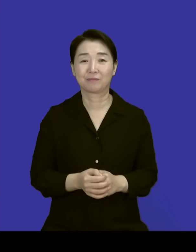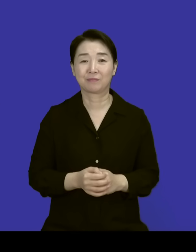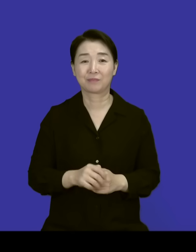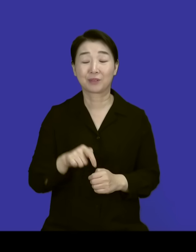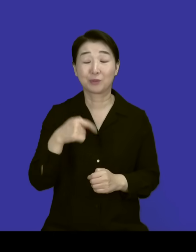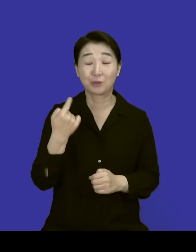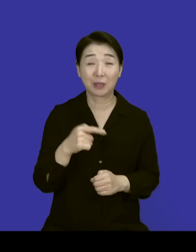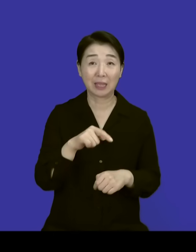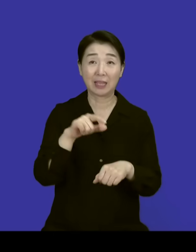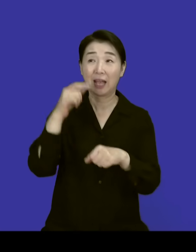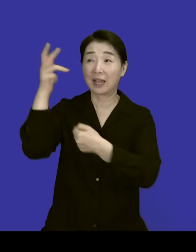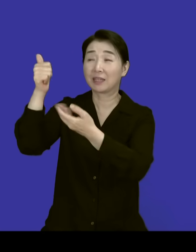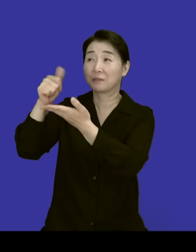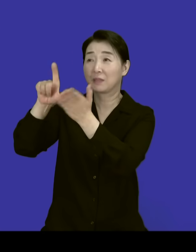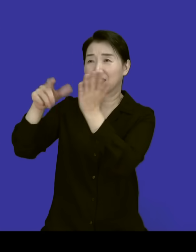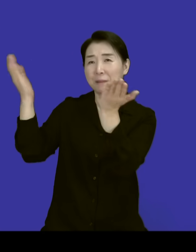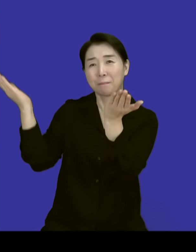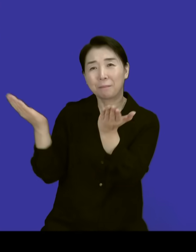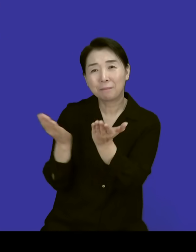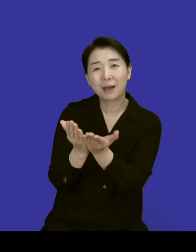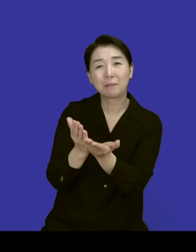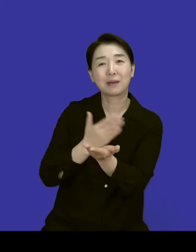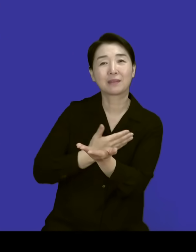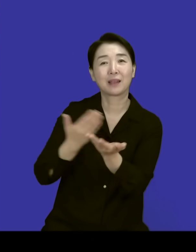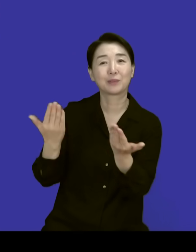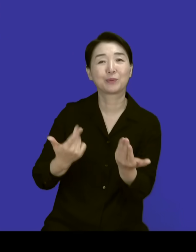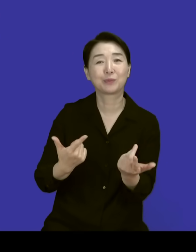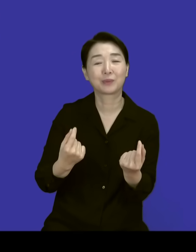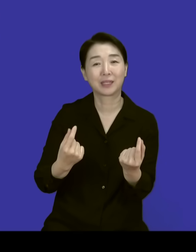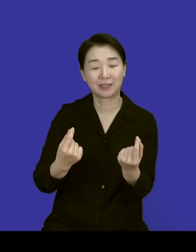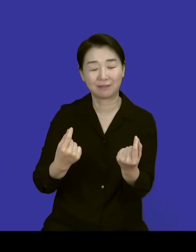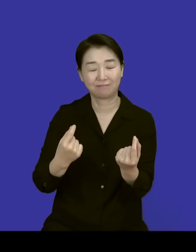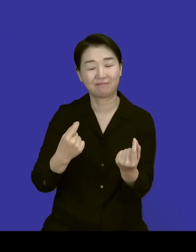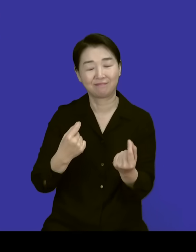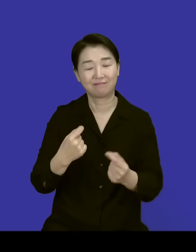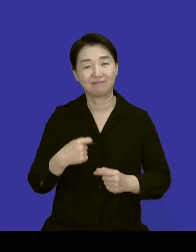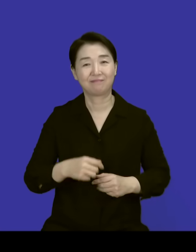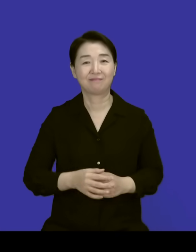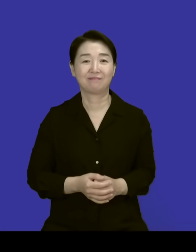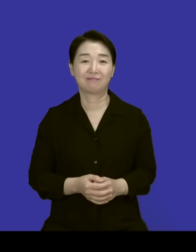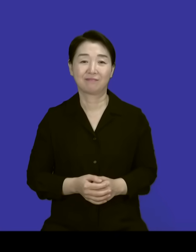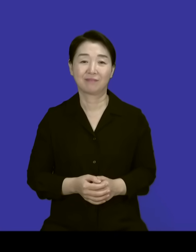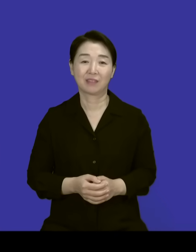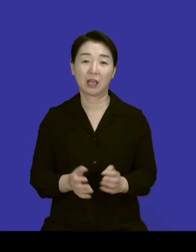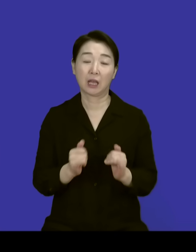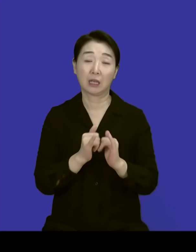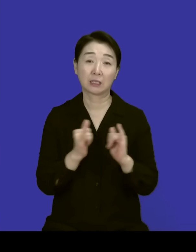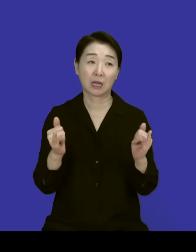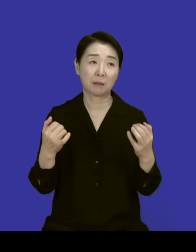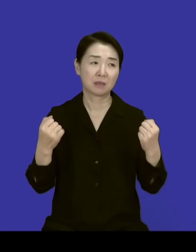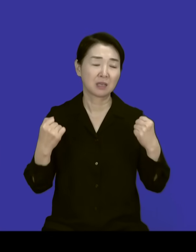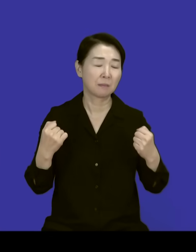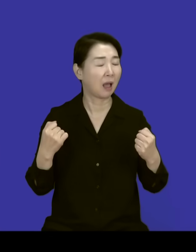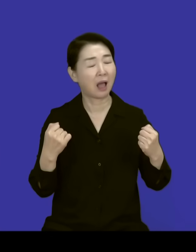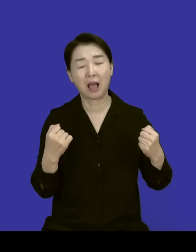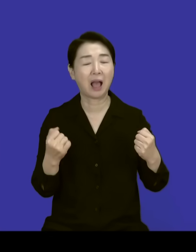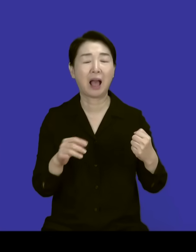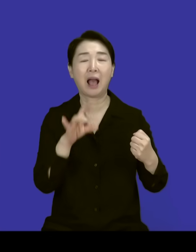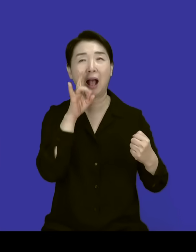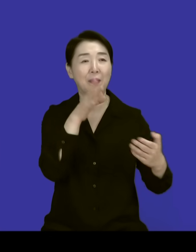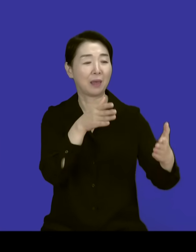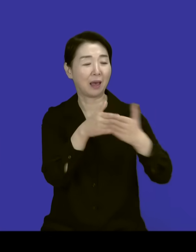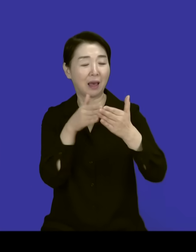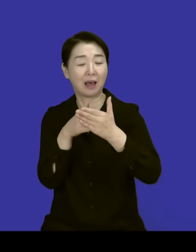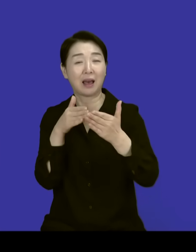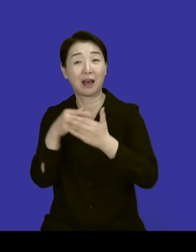딱 때에 따라서 딱 주신 것 같아요. 정말 많이 느꼈거든요. 진짜 이제 인간의 힘을 할 수 있는 건 아무것도 없다는 걸 더 많이 느꼈고